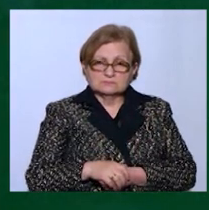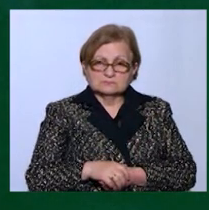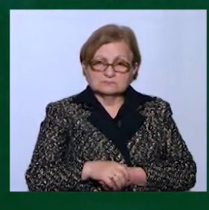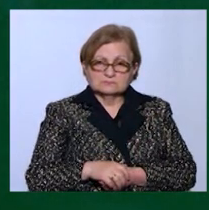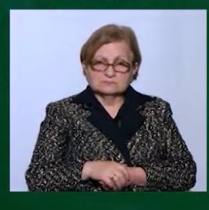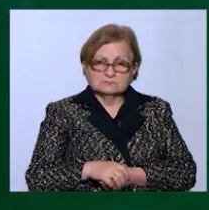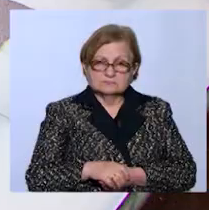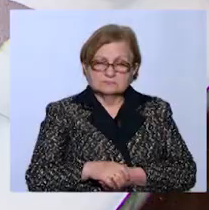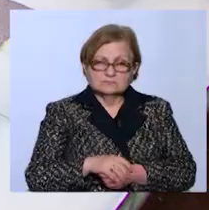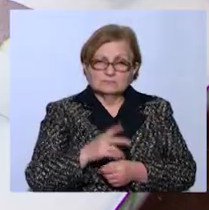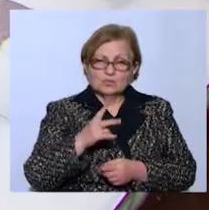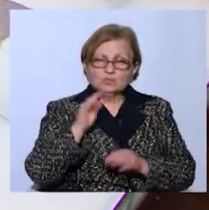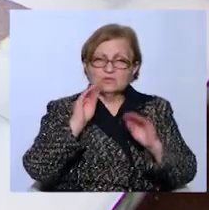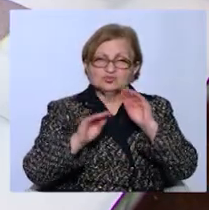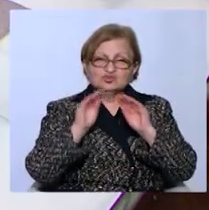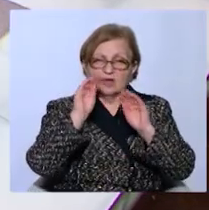და შეავსოთ.